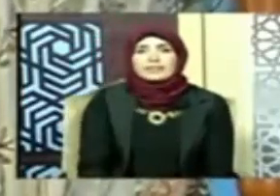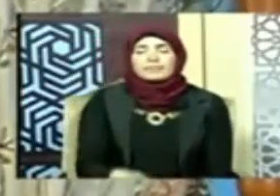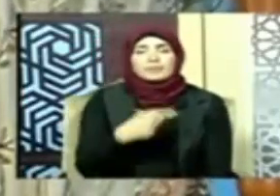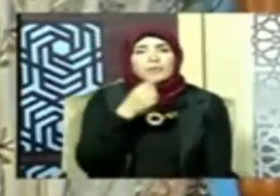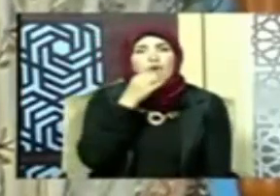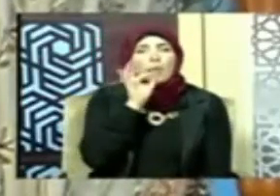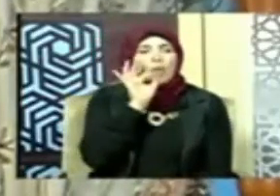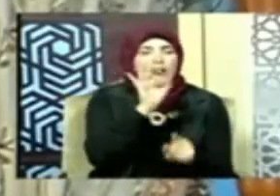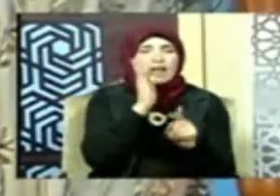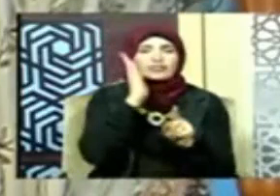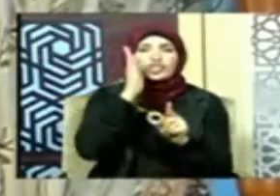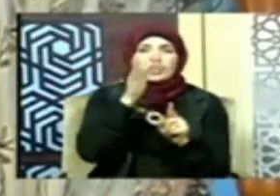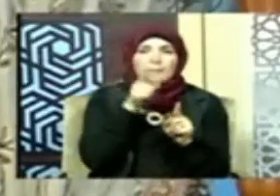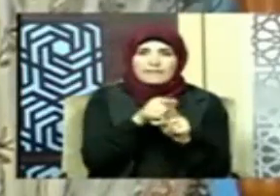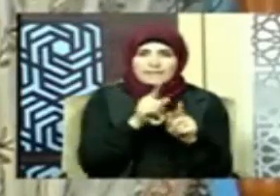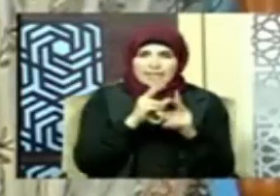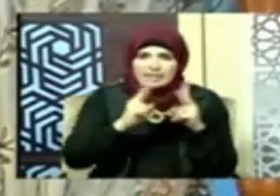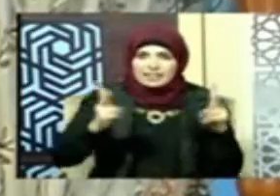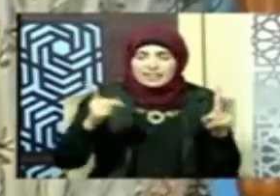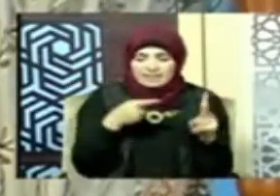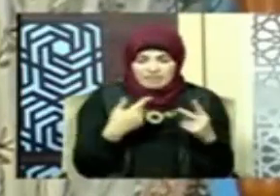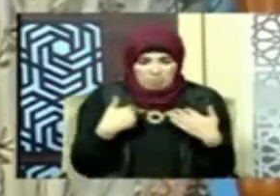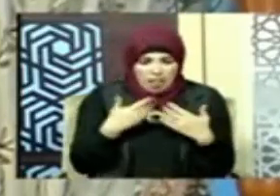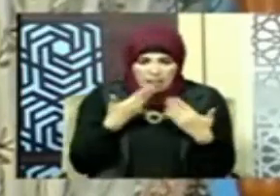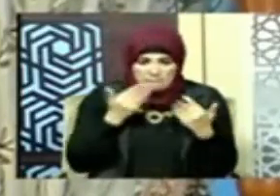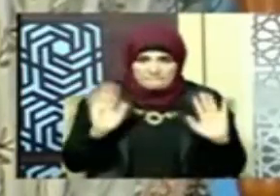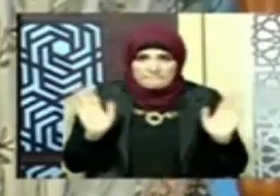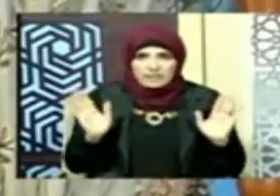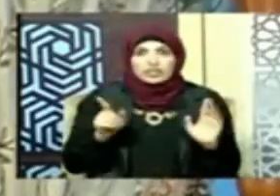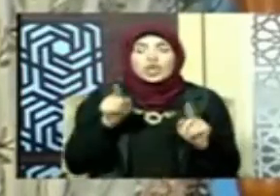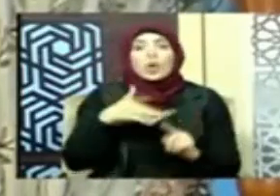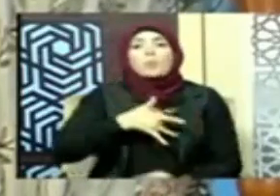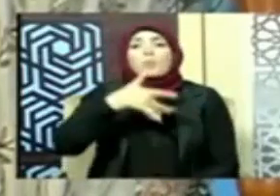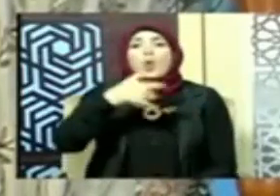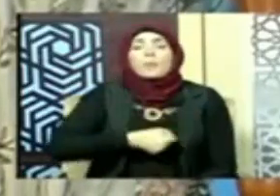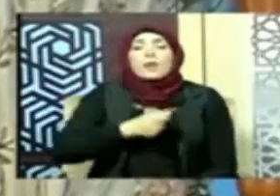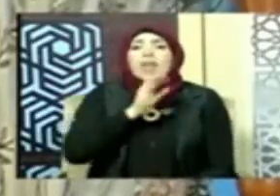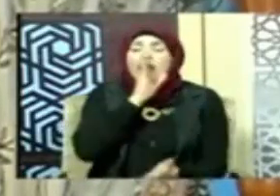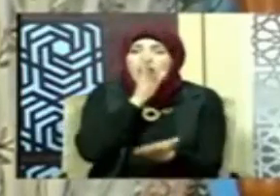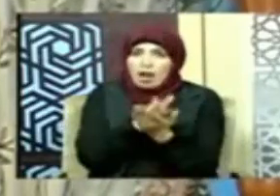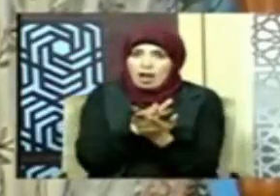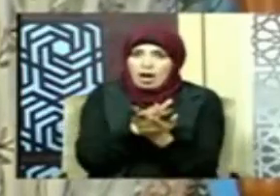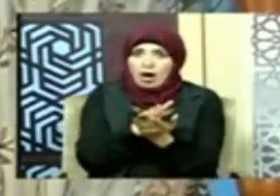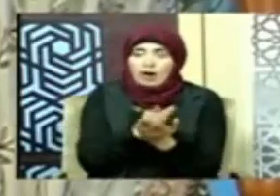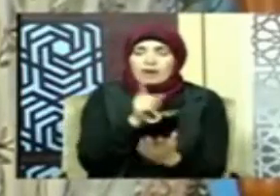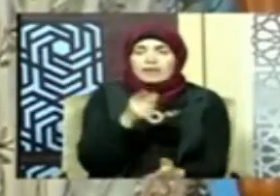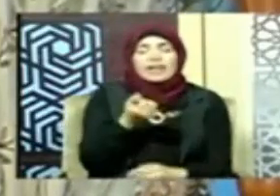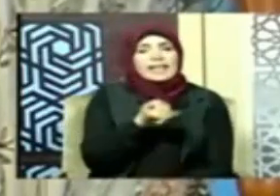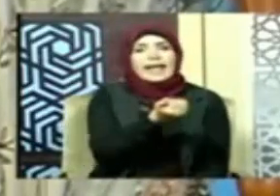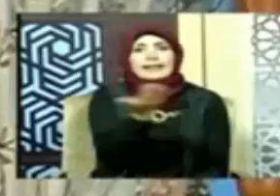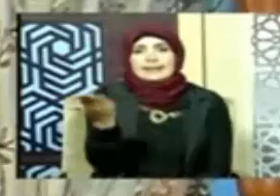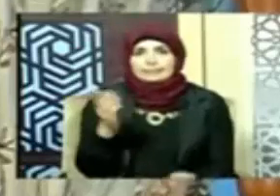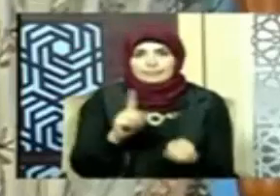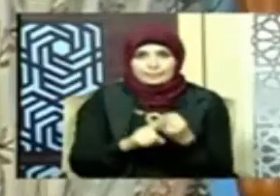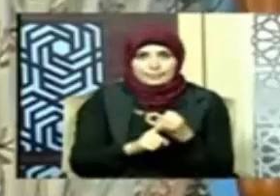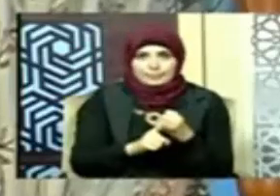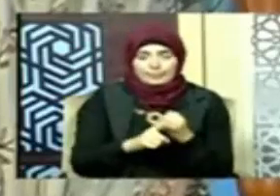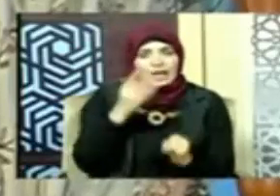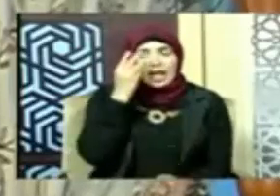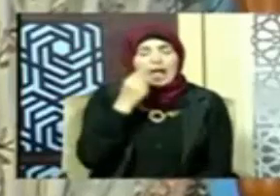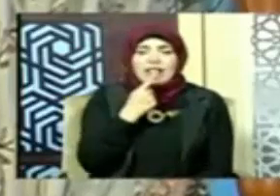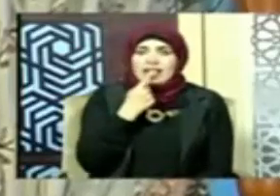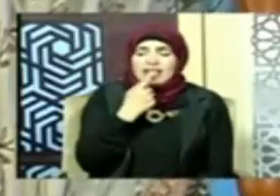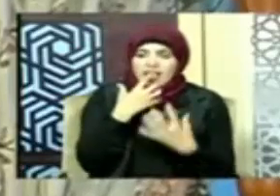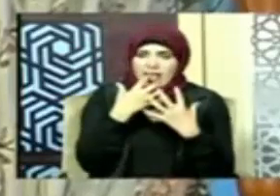معجلين كانهم لم يفعلوا. فالمؤمن الحقيقي كريم، عف